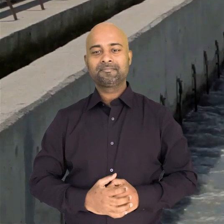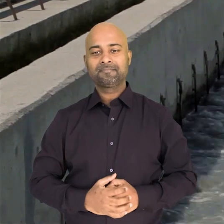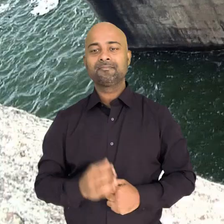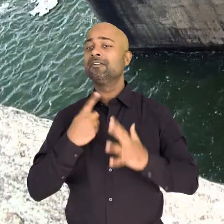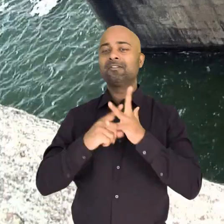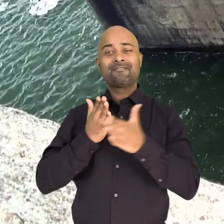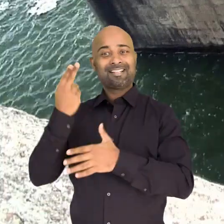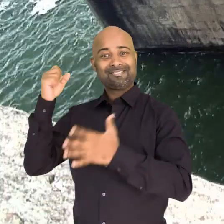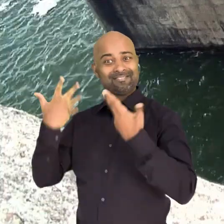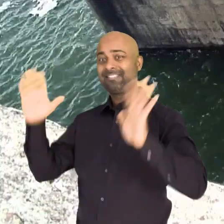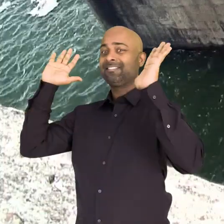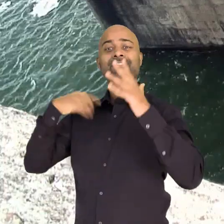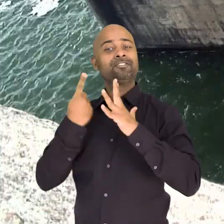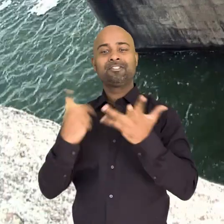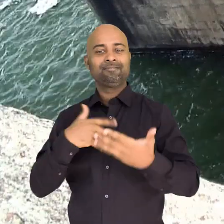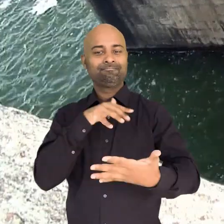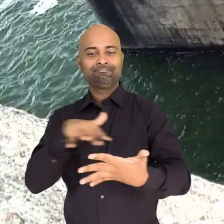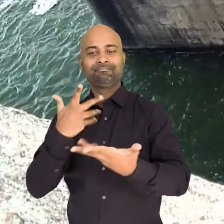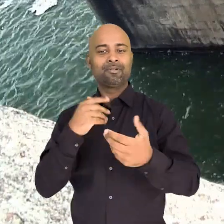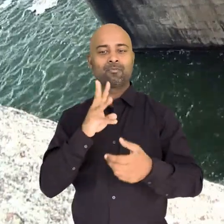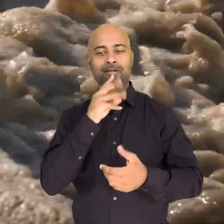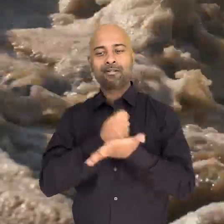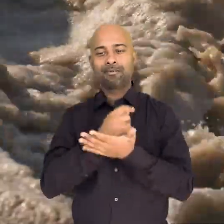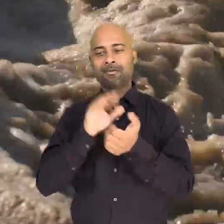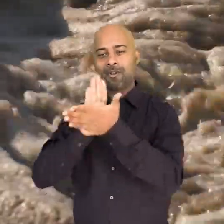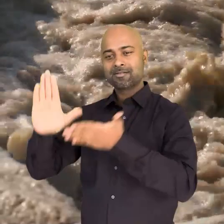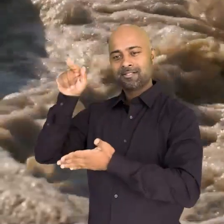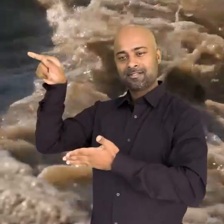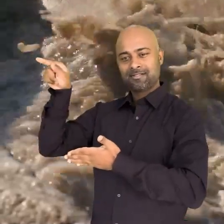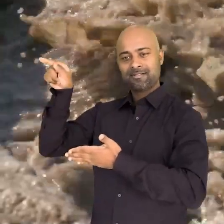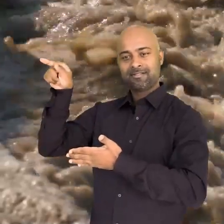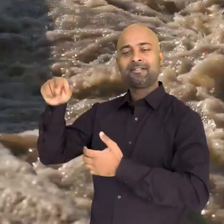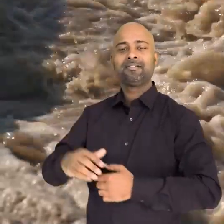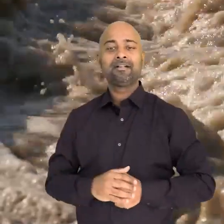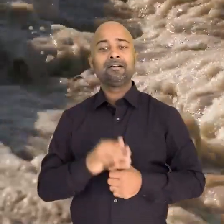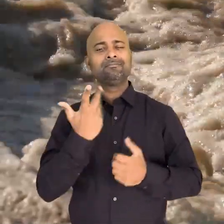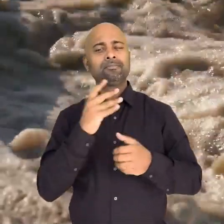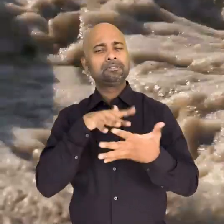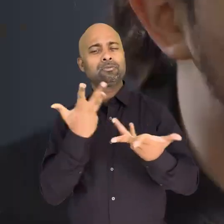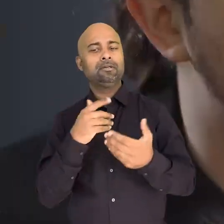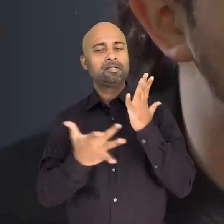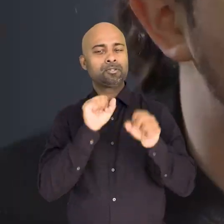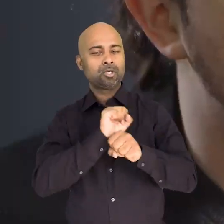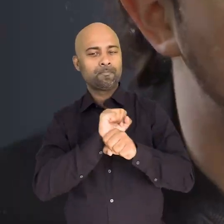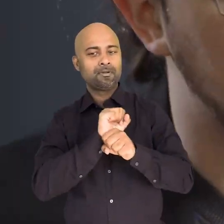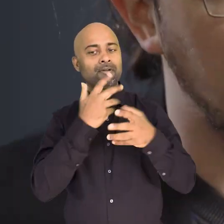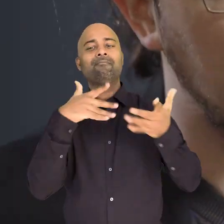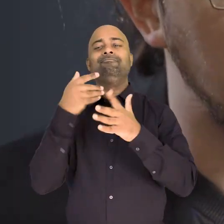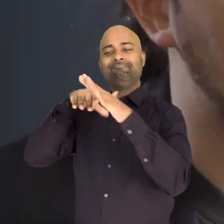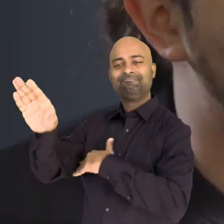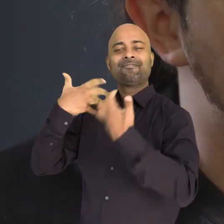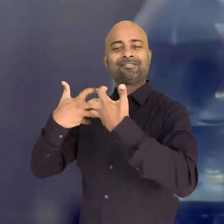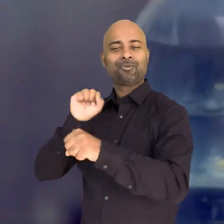Moi, dans le fond, j'ai débuté après le secondaire. J'ai fait des études collégiales en assainissement des eaux. C'est un emploi technique